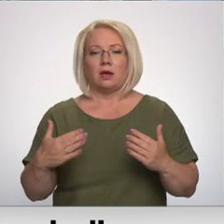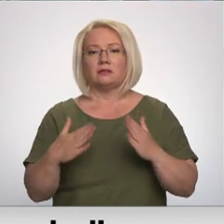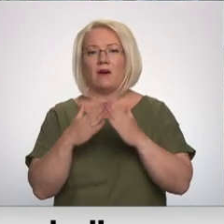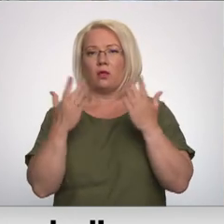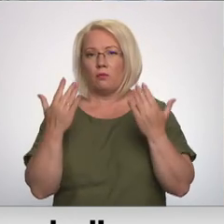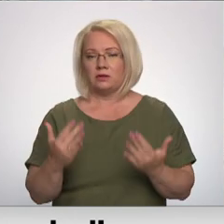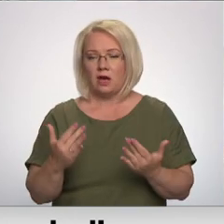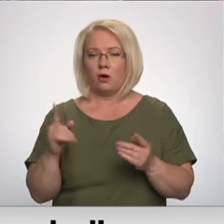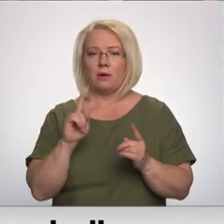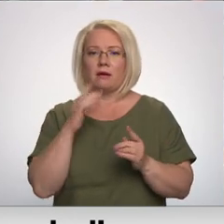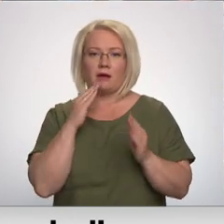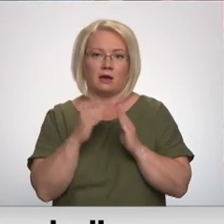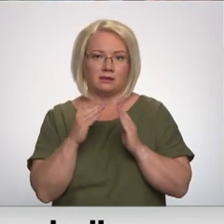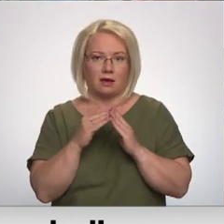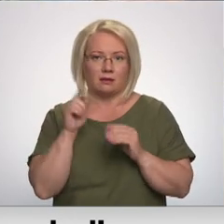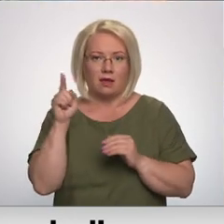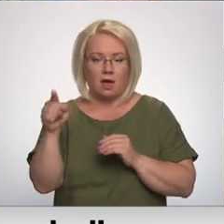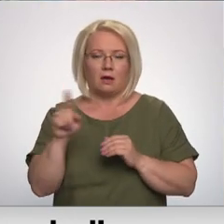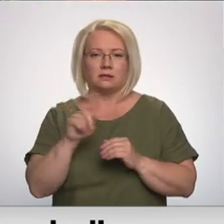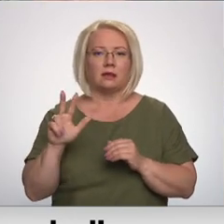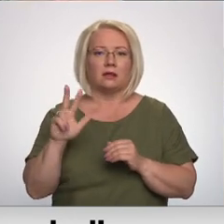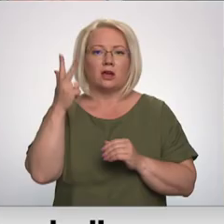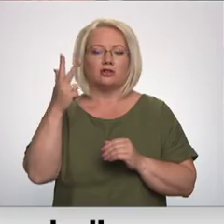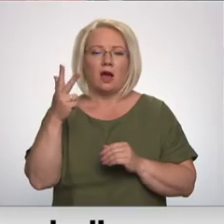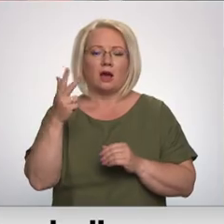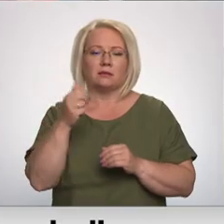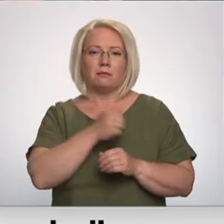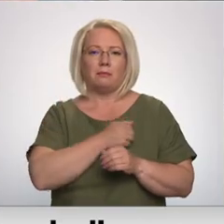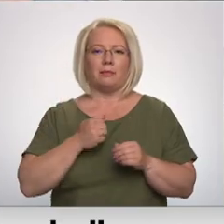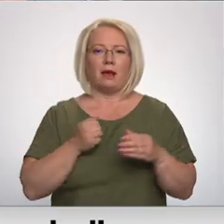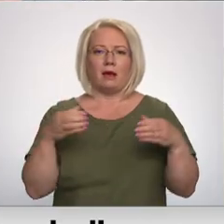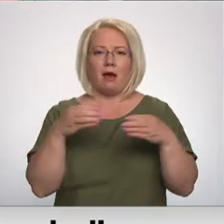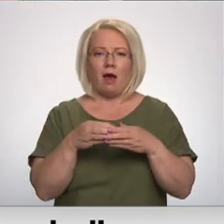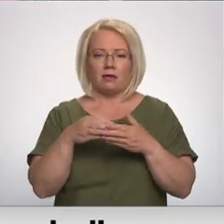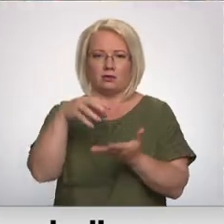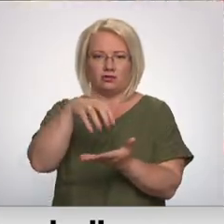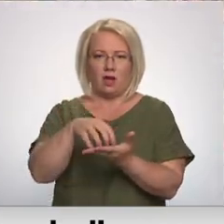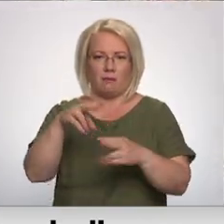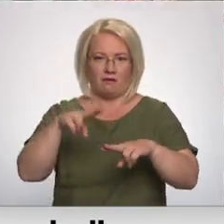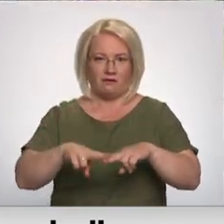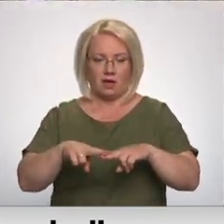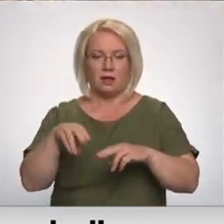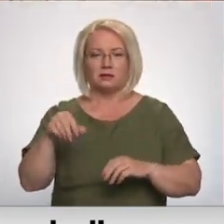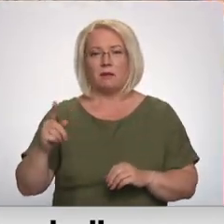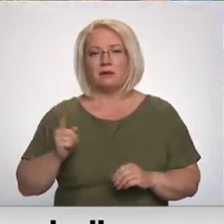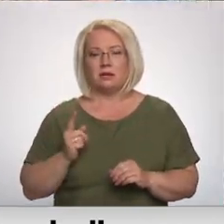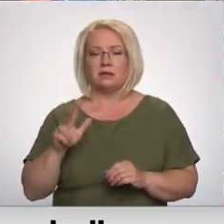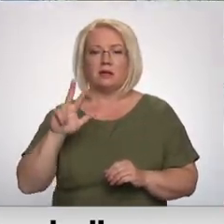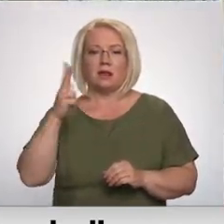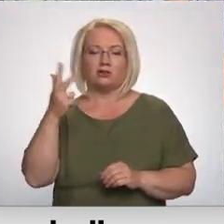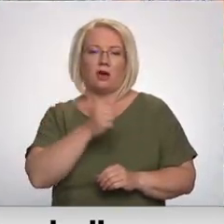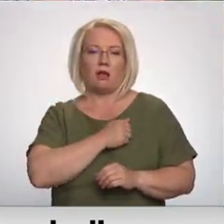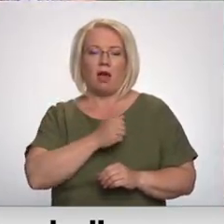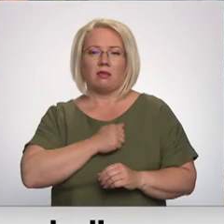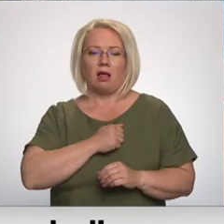pasākumi aizvadīti Rēzeknē, kas ir 3. Latgales brigādes štāba dislokācijas vieta. Zemesardzes 3. Latgales